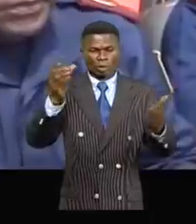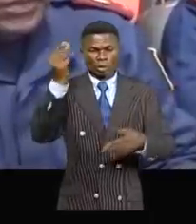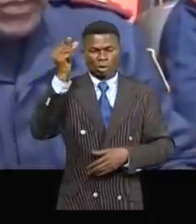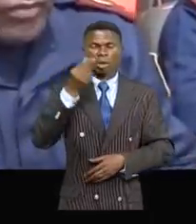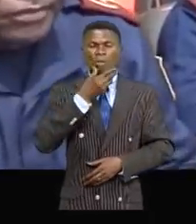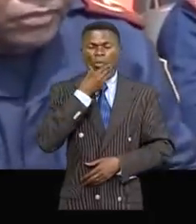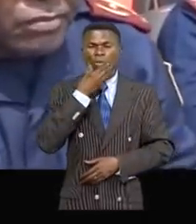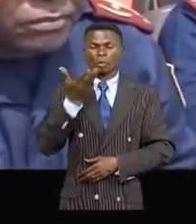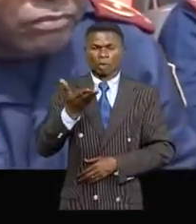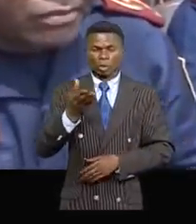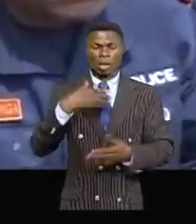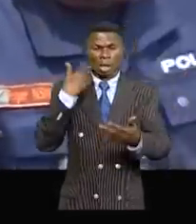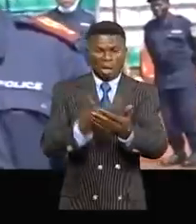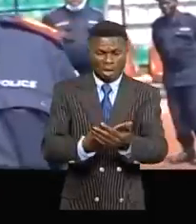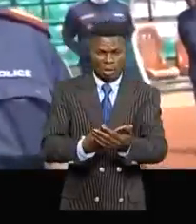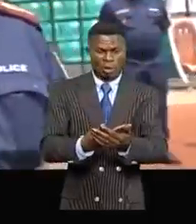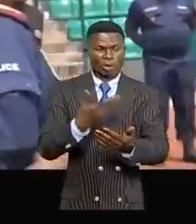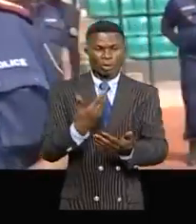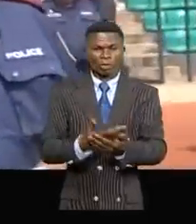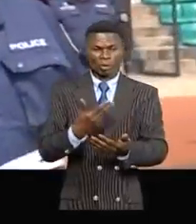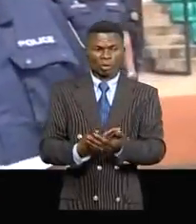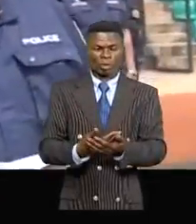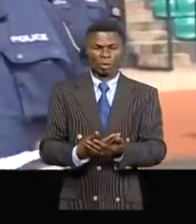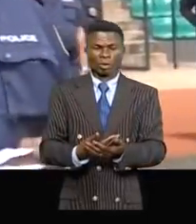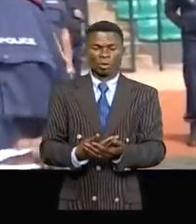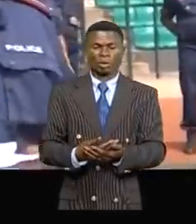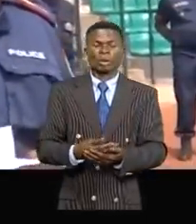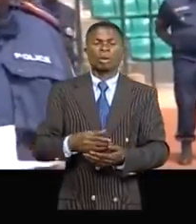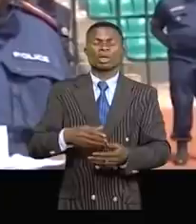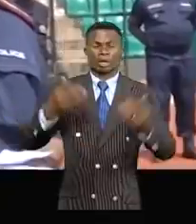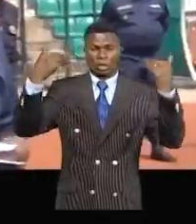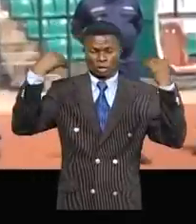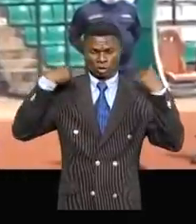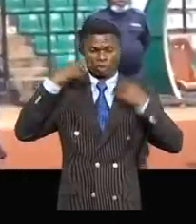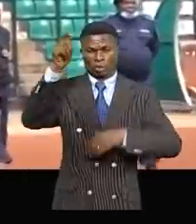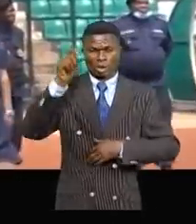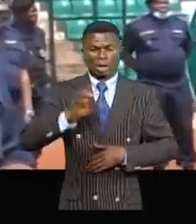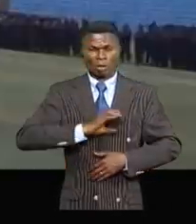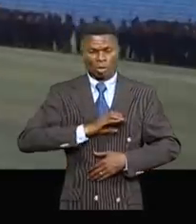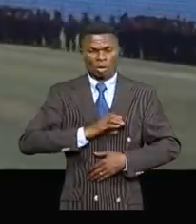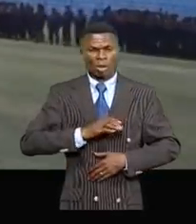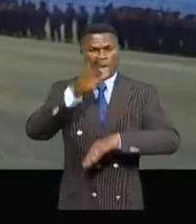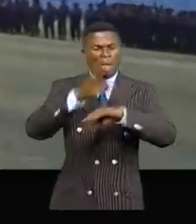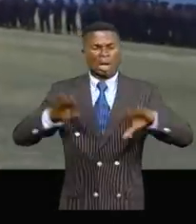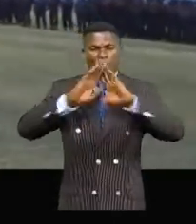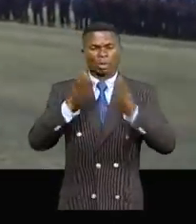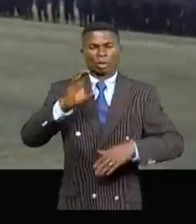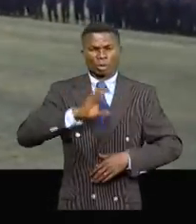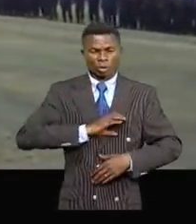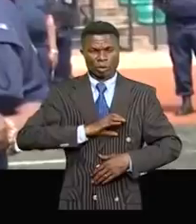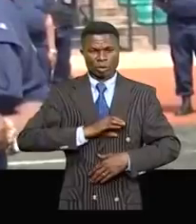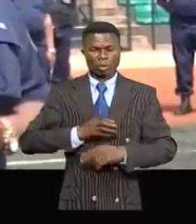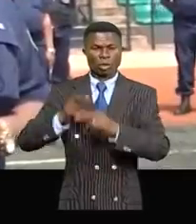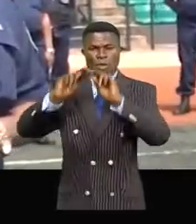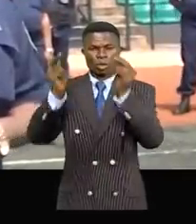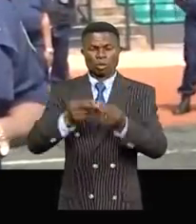diamantifère. Aussitôt arrivé, Philémon Patience Mouchi Diave a mobilisé tous les policiers de la garnison